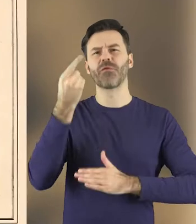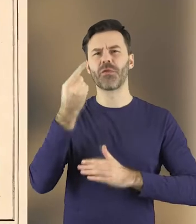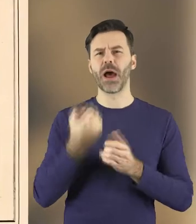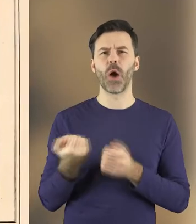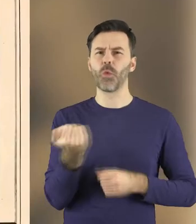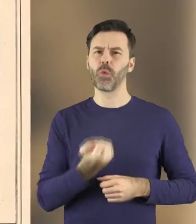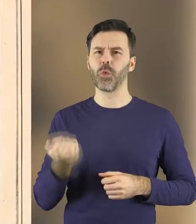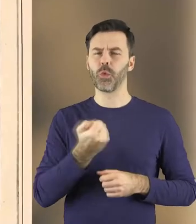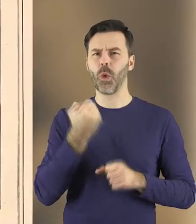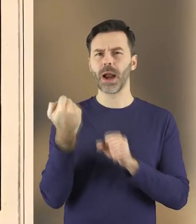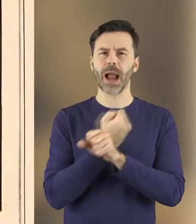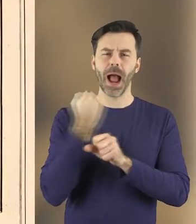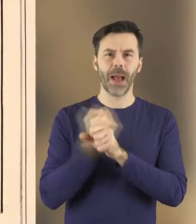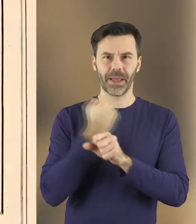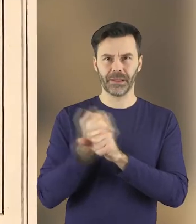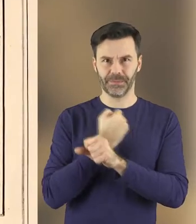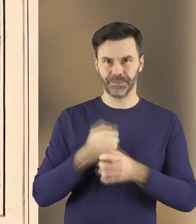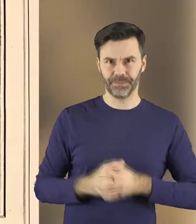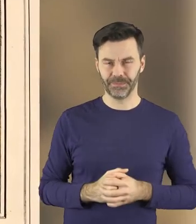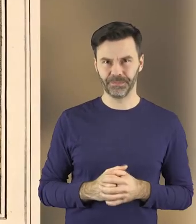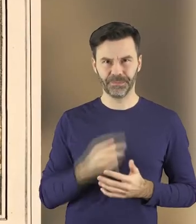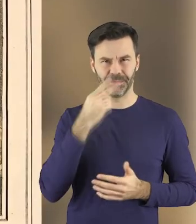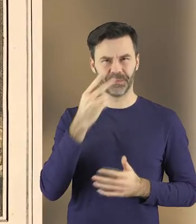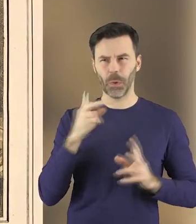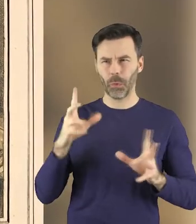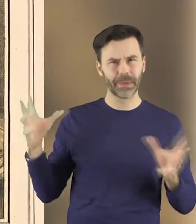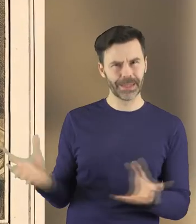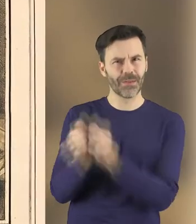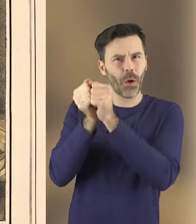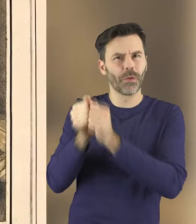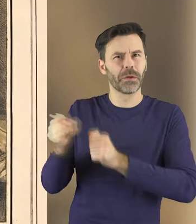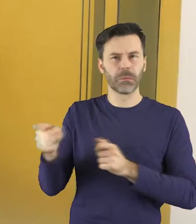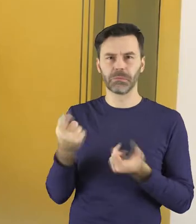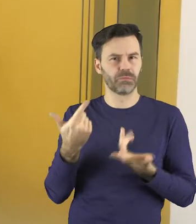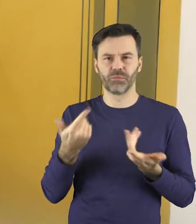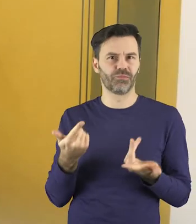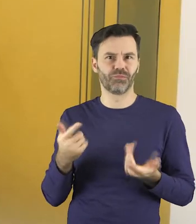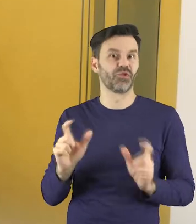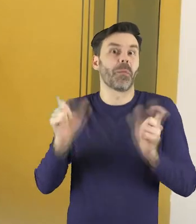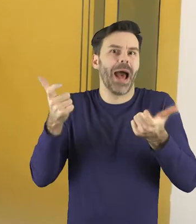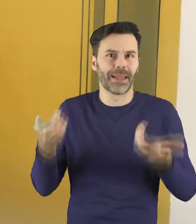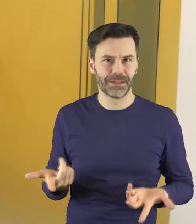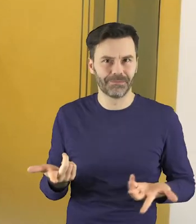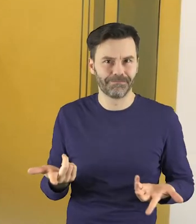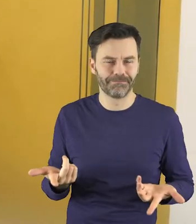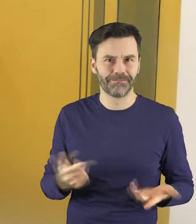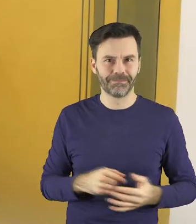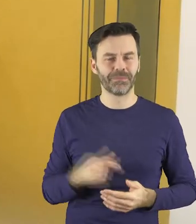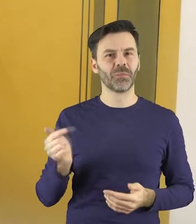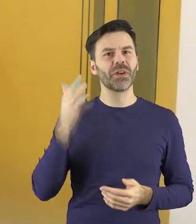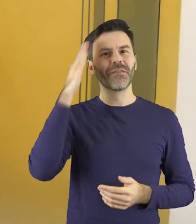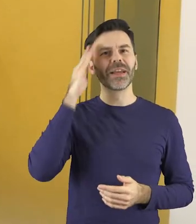kamieniem i to odkrycie litografii nastąpiło właściwie przypadkowo. Musimy wiedzieć, że ten kamień,